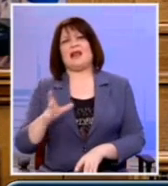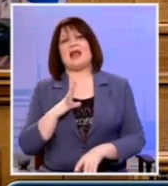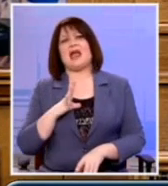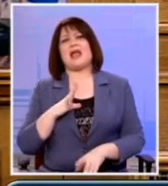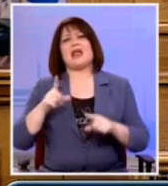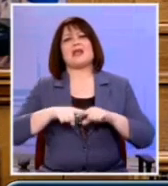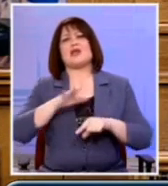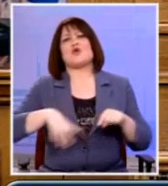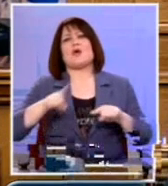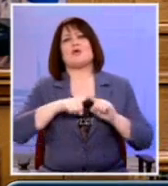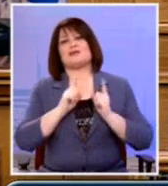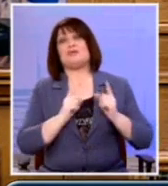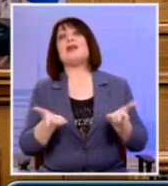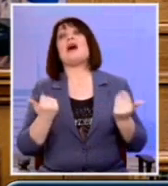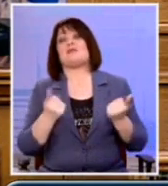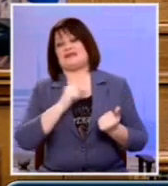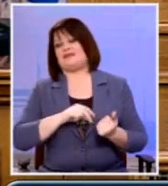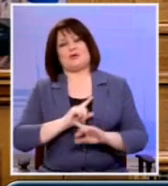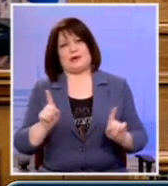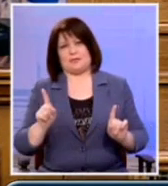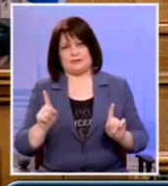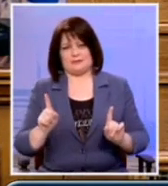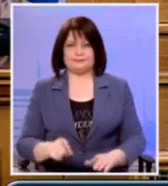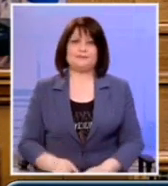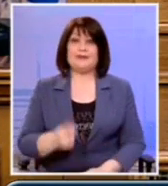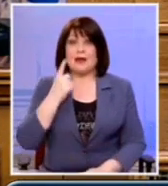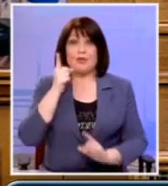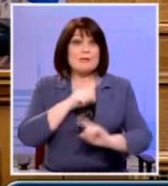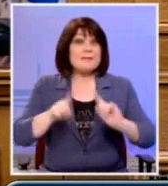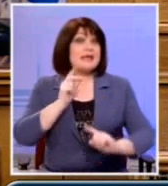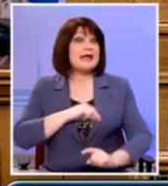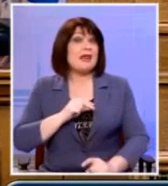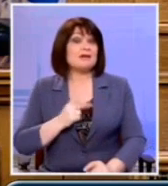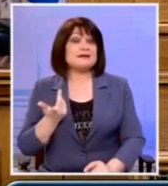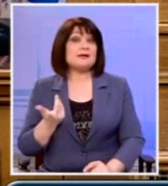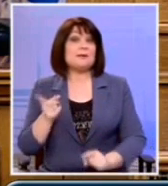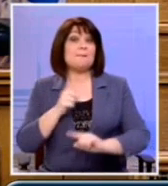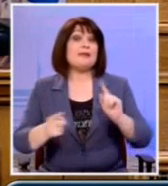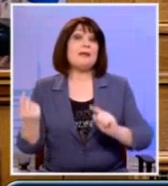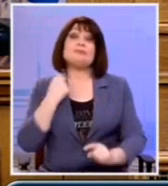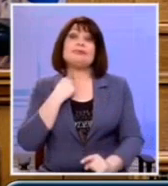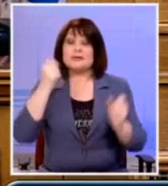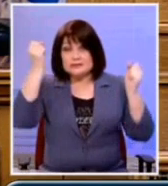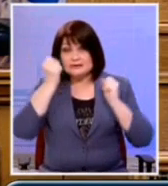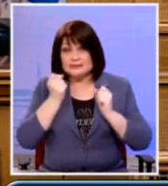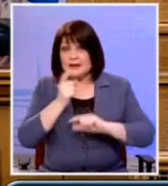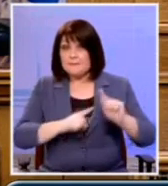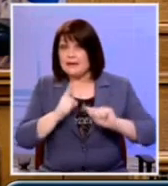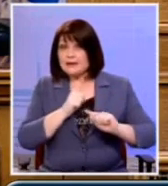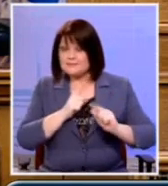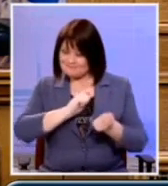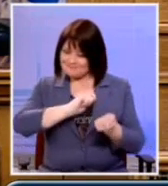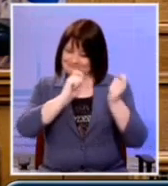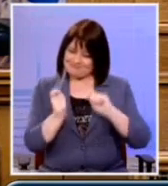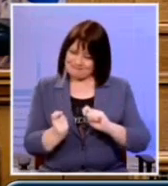ελληνικού λαού οι συμφωνίες αυτές που έγιναν. Να βρούμε ποιοι κέρδισαν, να βρούμε ποιοι έχασαν και να αποκαταστήσουμε